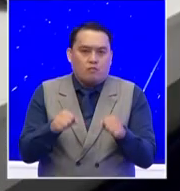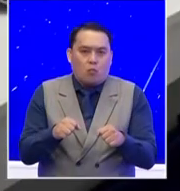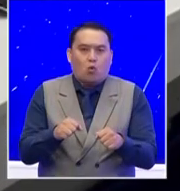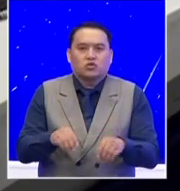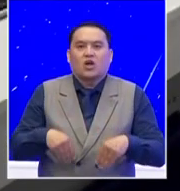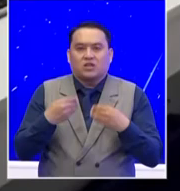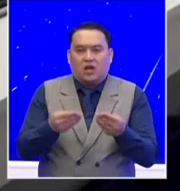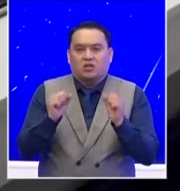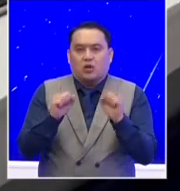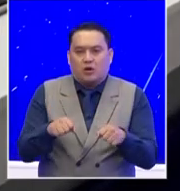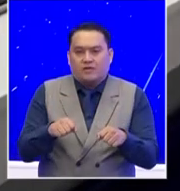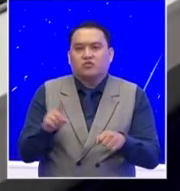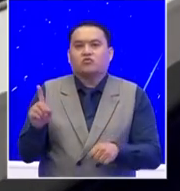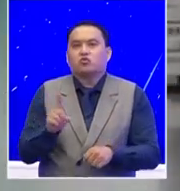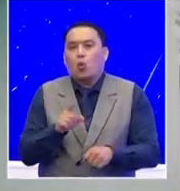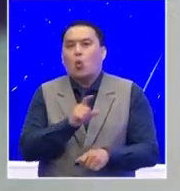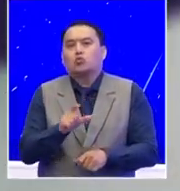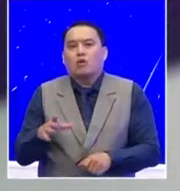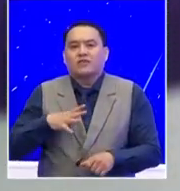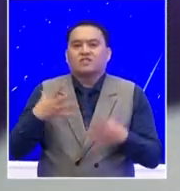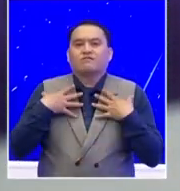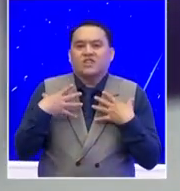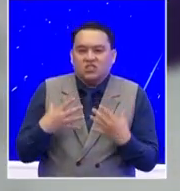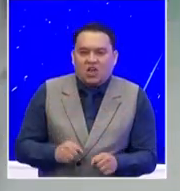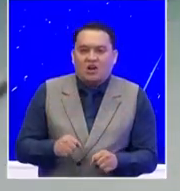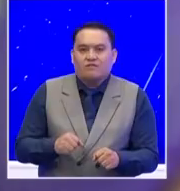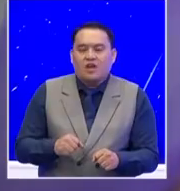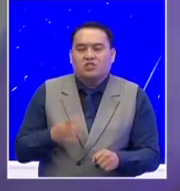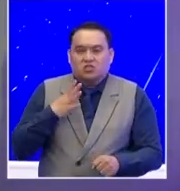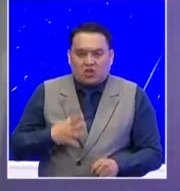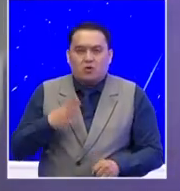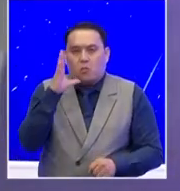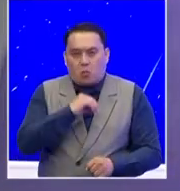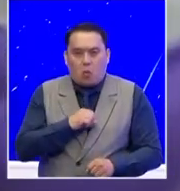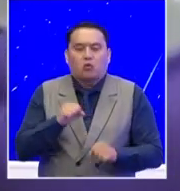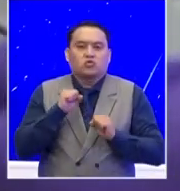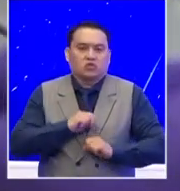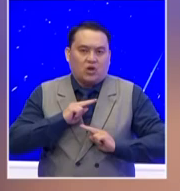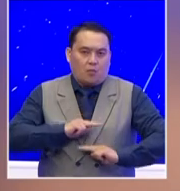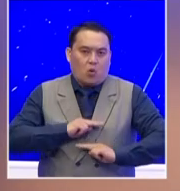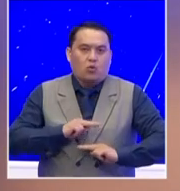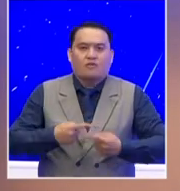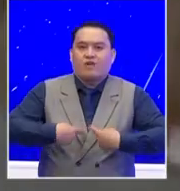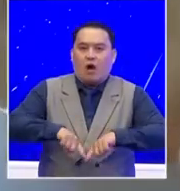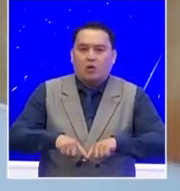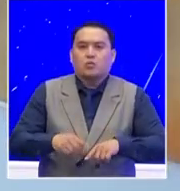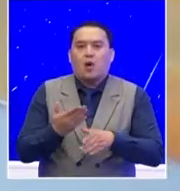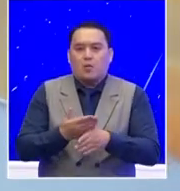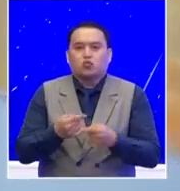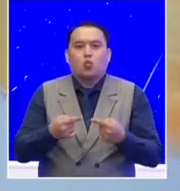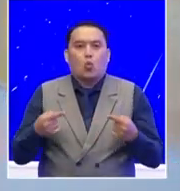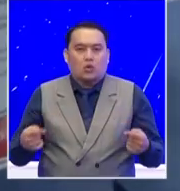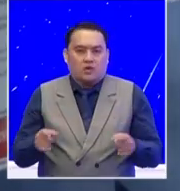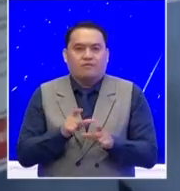донором. Плазма крови тех, кто выздоровел, содержит антитела, которые выработал их организм и которые могли бы помочь